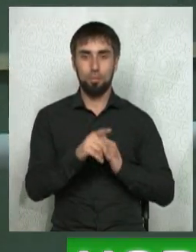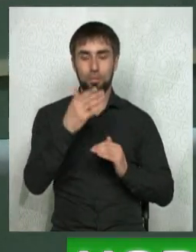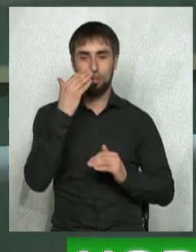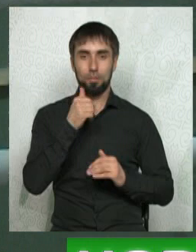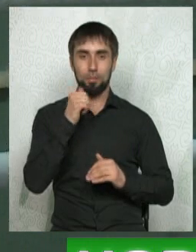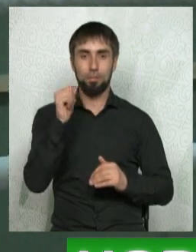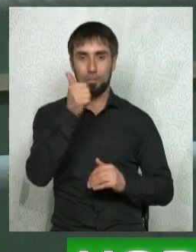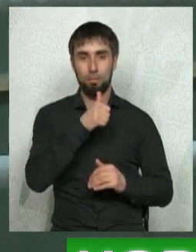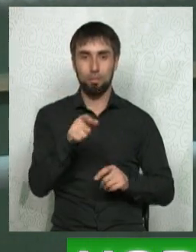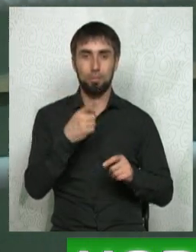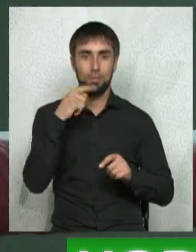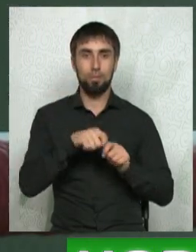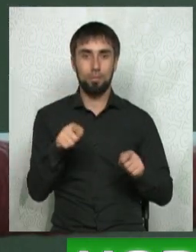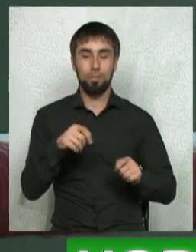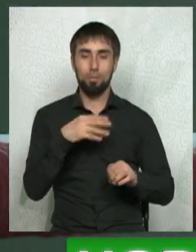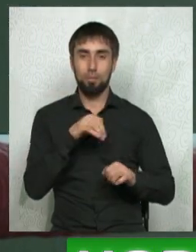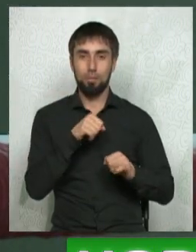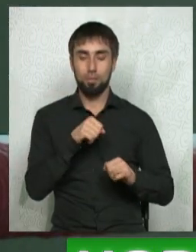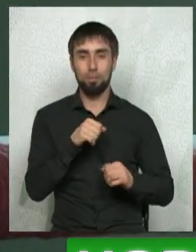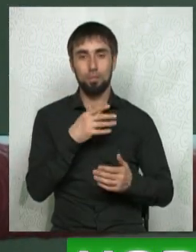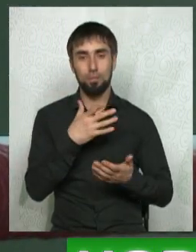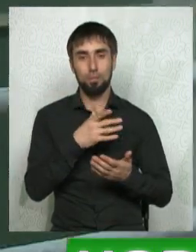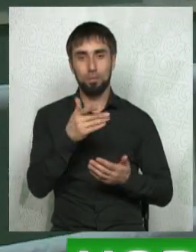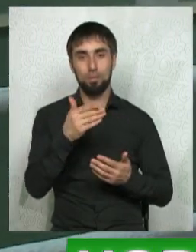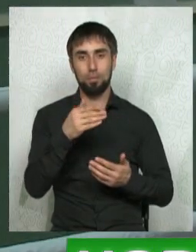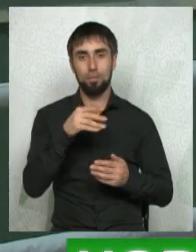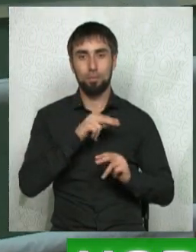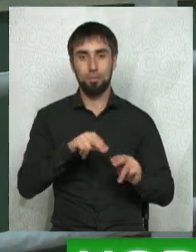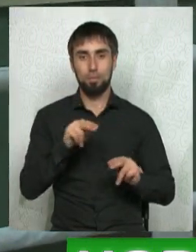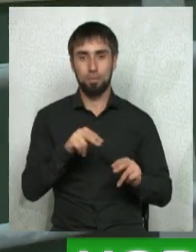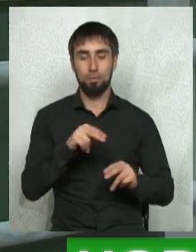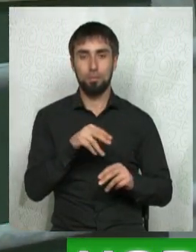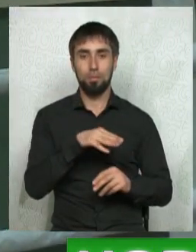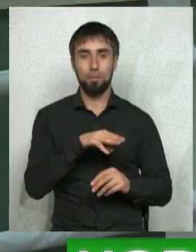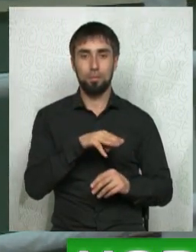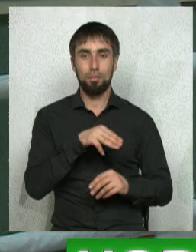года. Идея открыть здесь секцию по боксу принадлежит тренеру Тамерлану Амсадуеву.